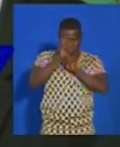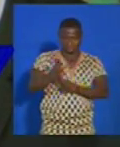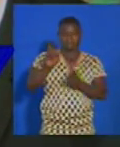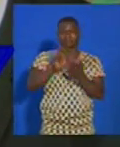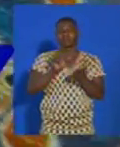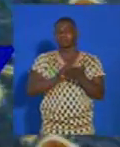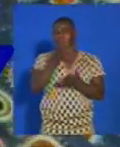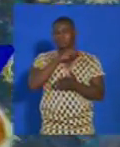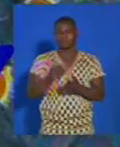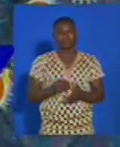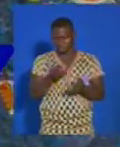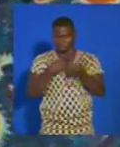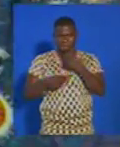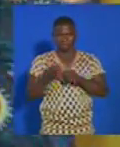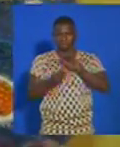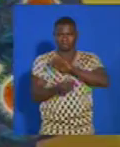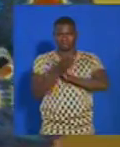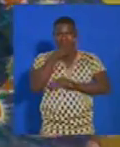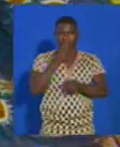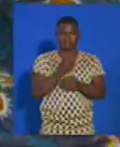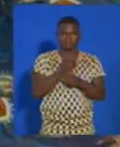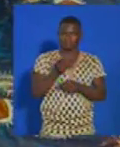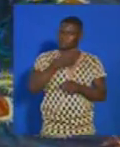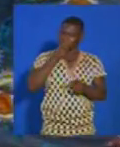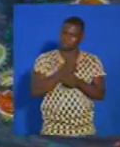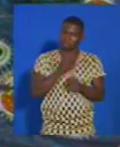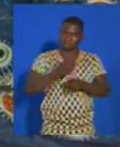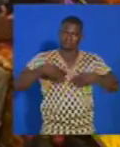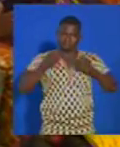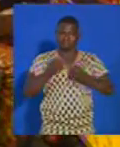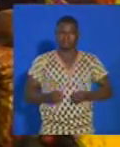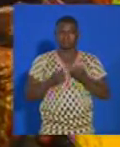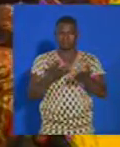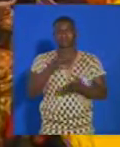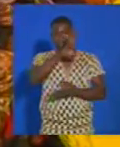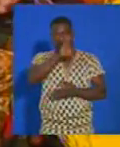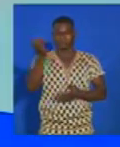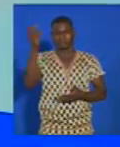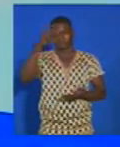rigueur. À cette occasion, il leur a remis un chèque de 500 000 francs CFA.